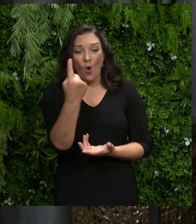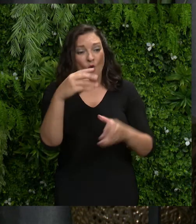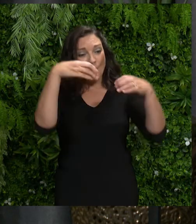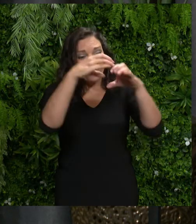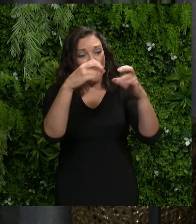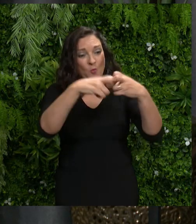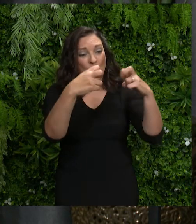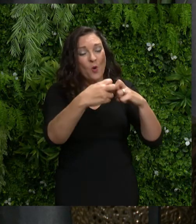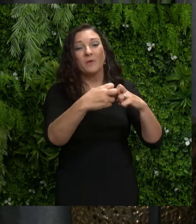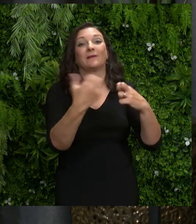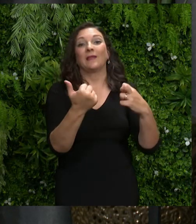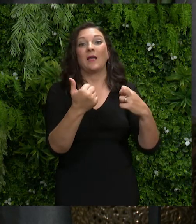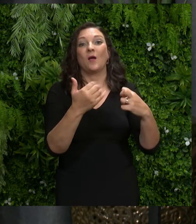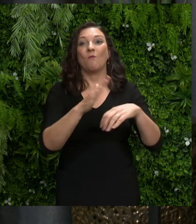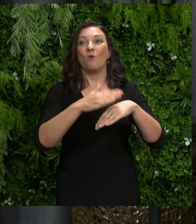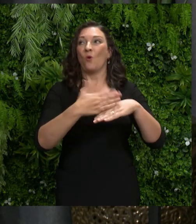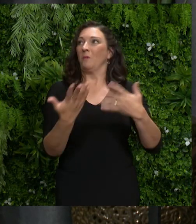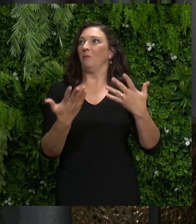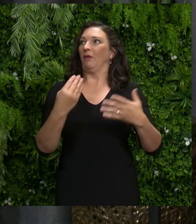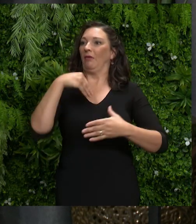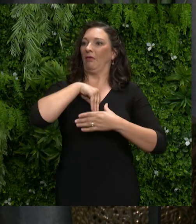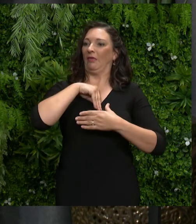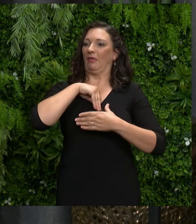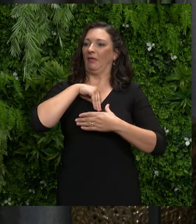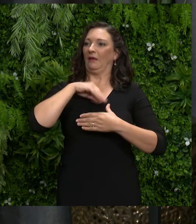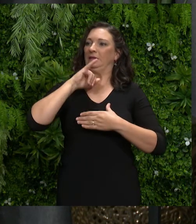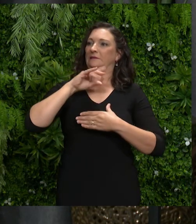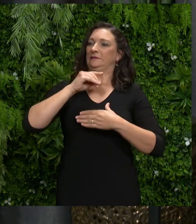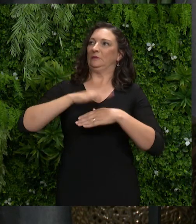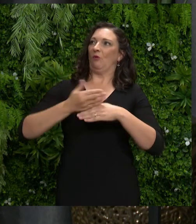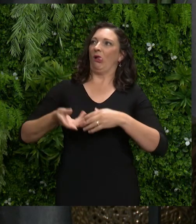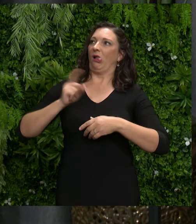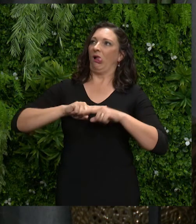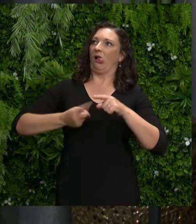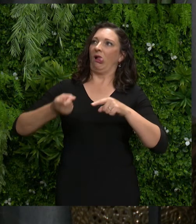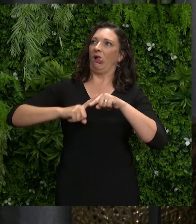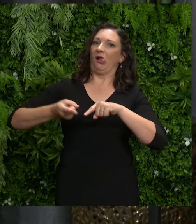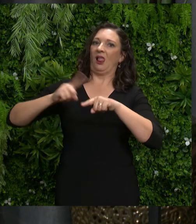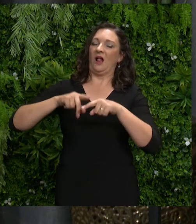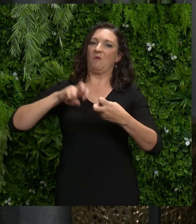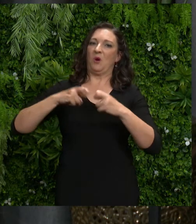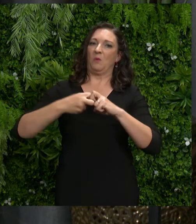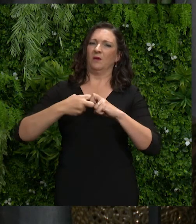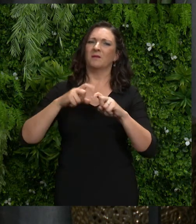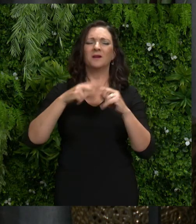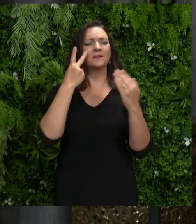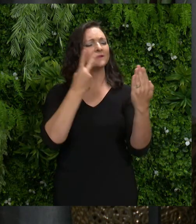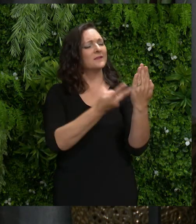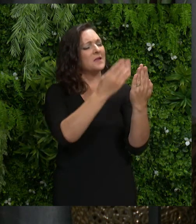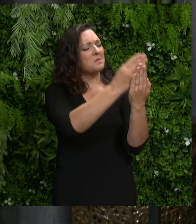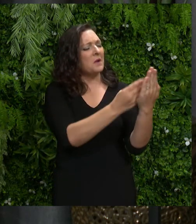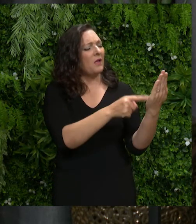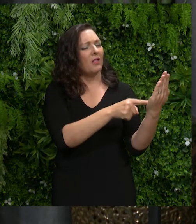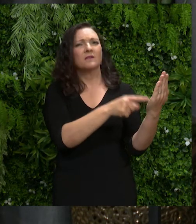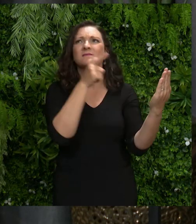die probleem nie, maar ons identiteit word eintlik vir onsself problematies. Maar as ons draai na hierdie skrif toe wat